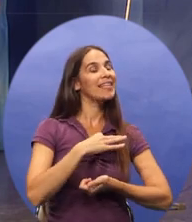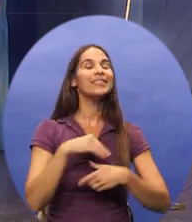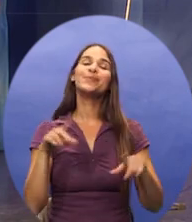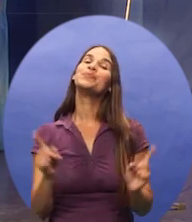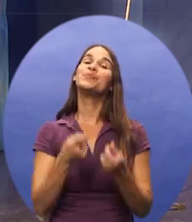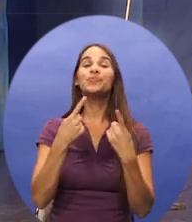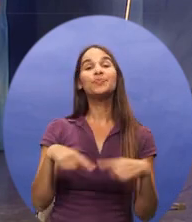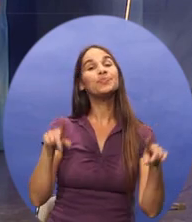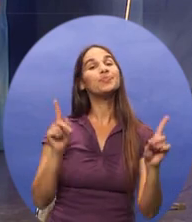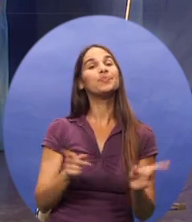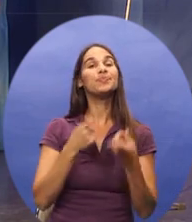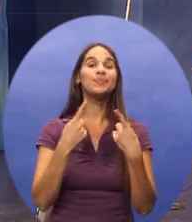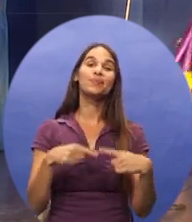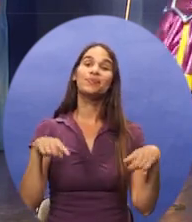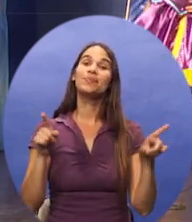לחבר.